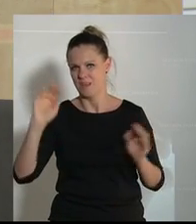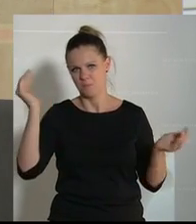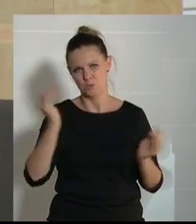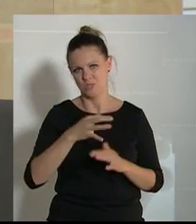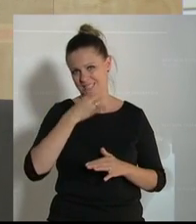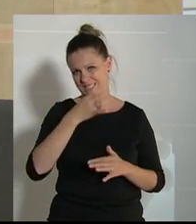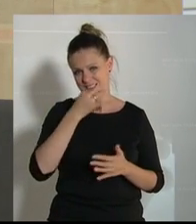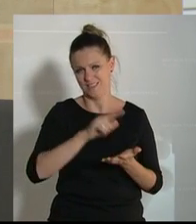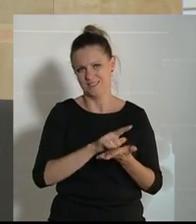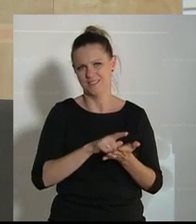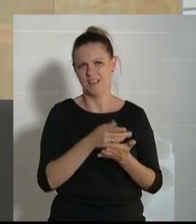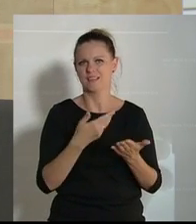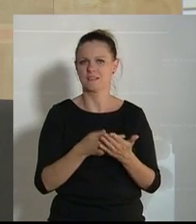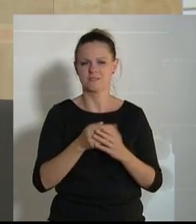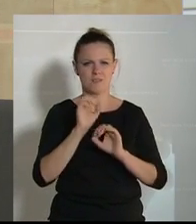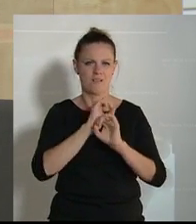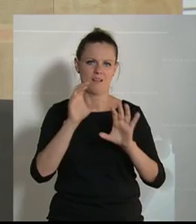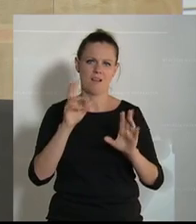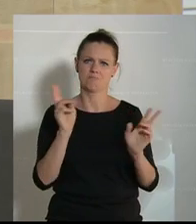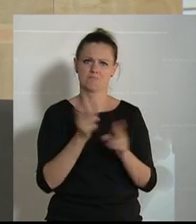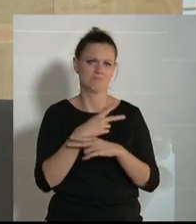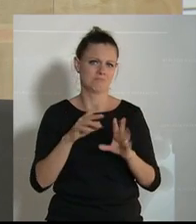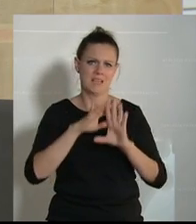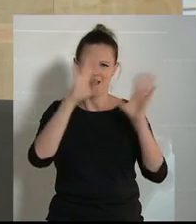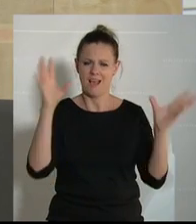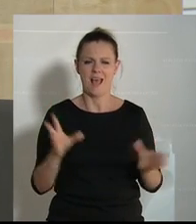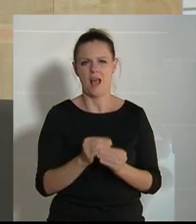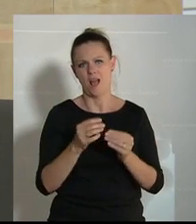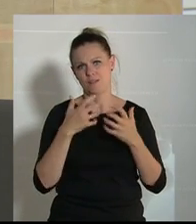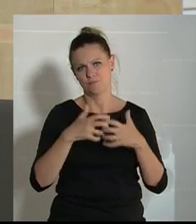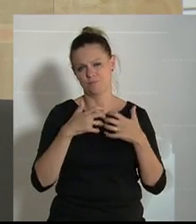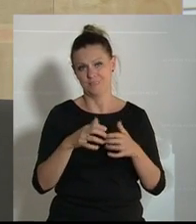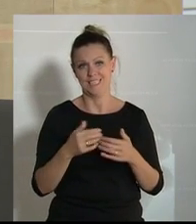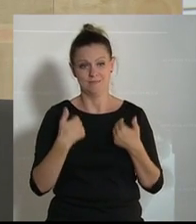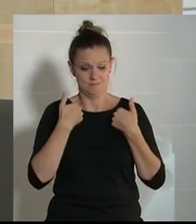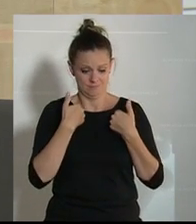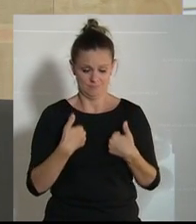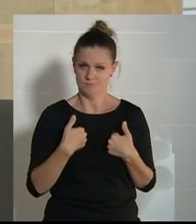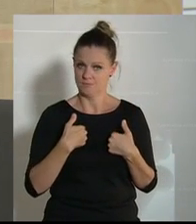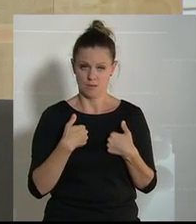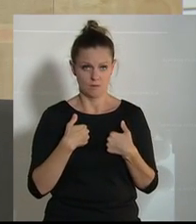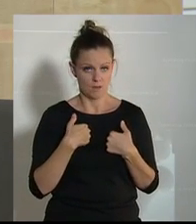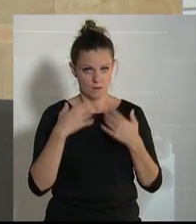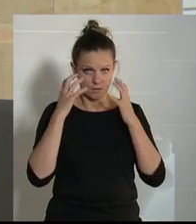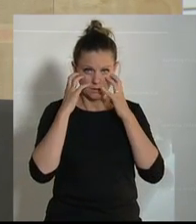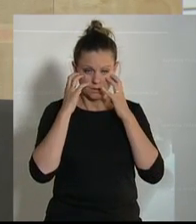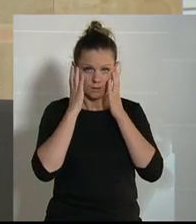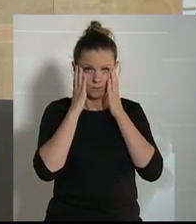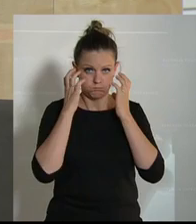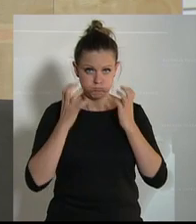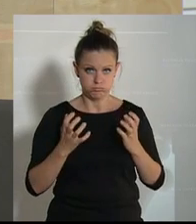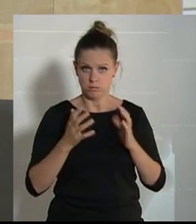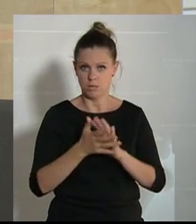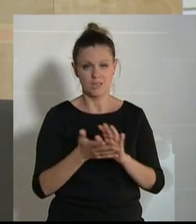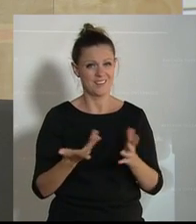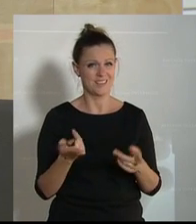Redezeit und von daher ist es klar, dass nicht alles untergebracht werden kann. Was mich persönlich immer empört, das ist das